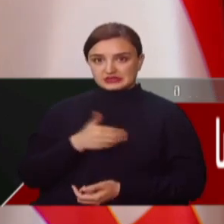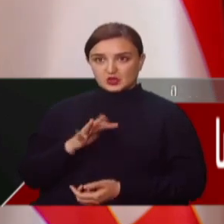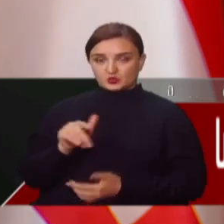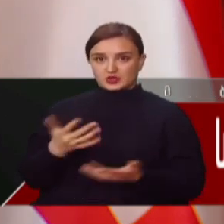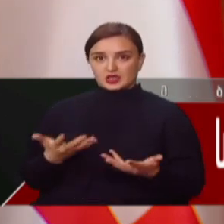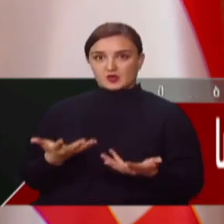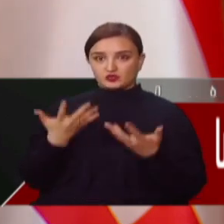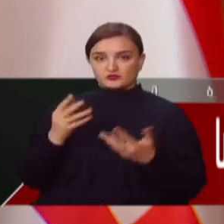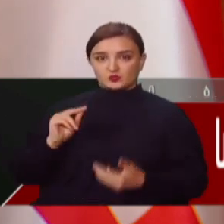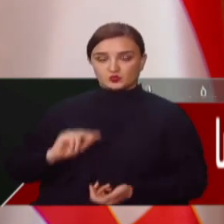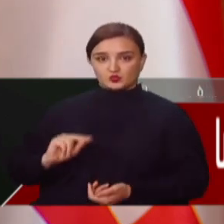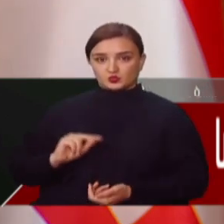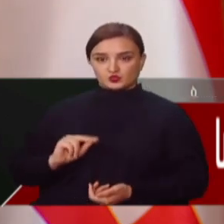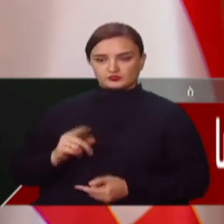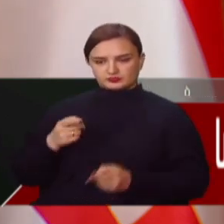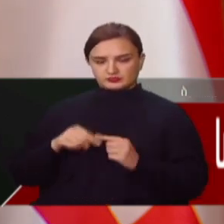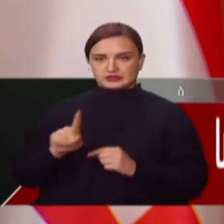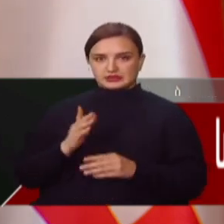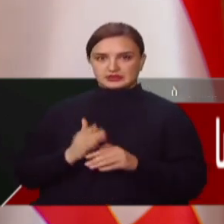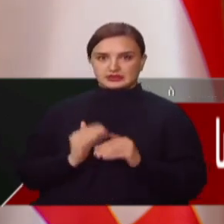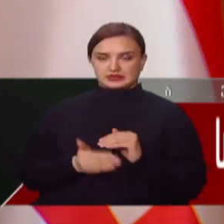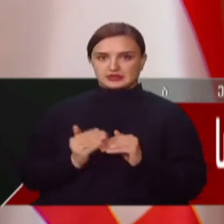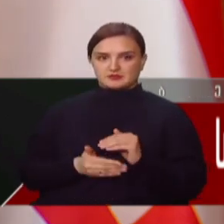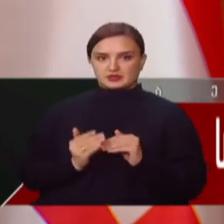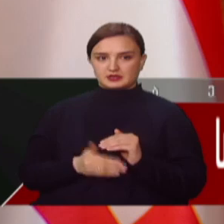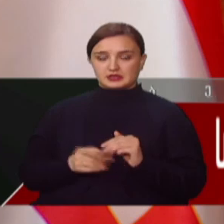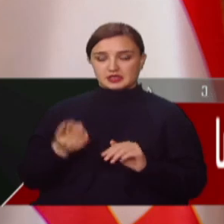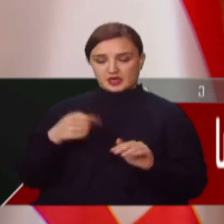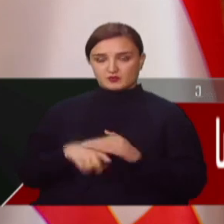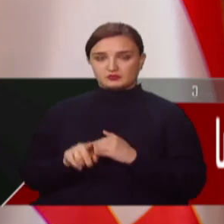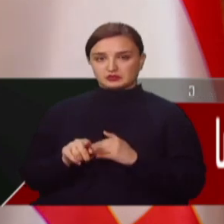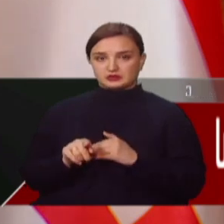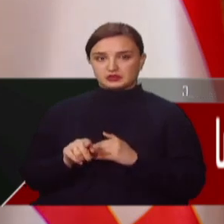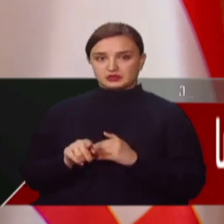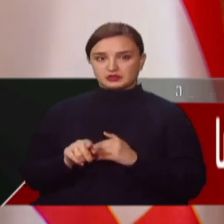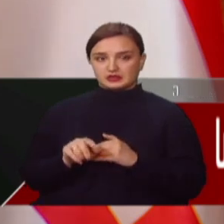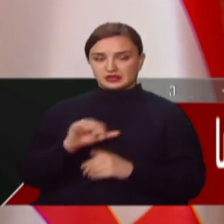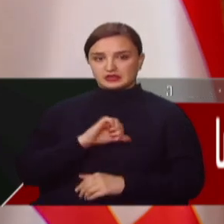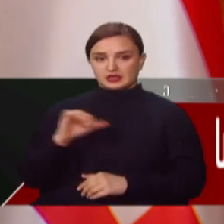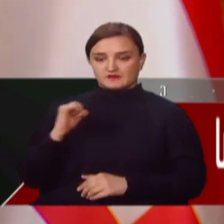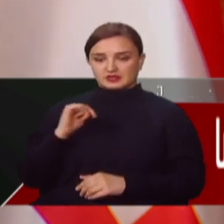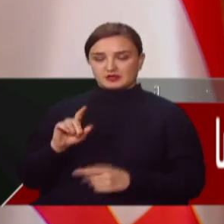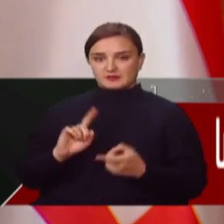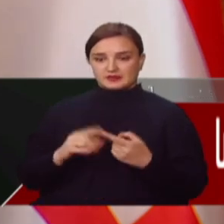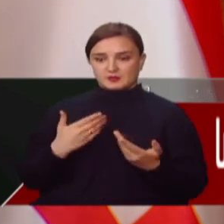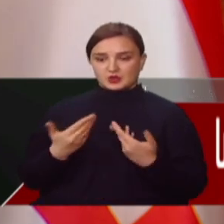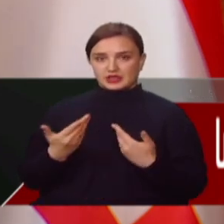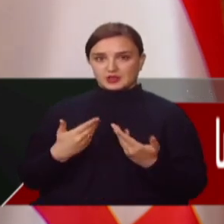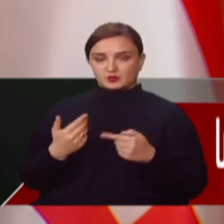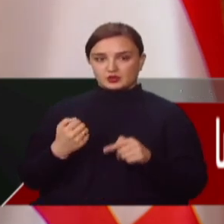გამჭვირვალედ მუშაობდნენ, ესე იგი რაღაც არის დასამარ. აქედან გამომდინარე თავად ამ დამოკიდებულებაში